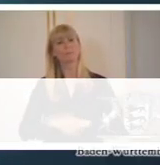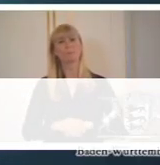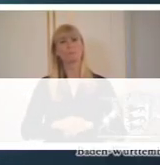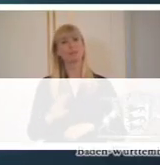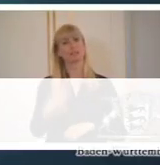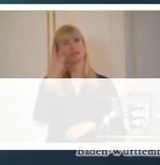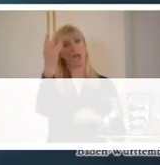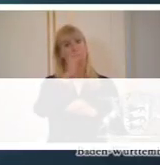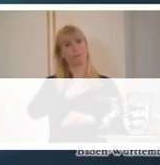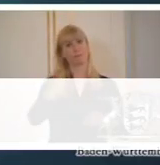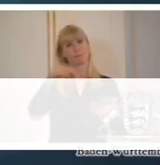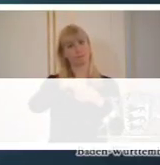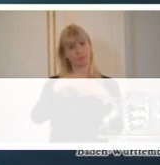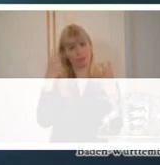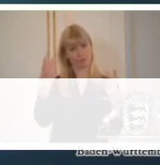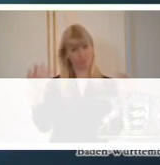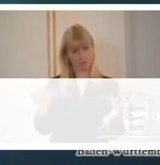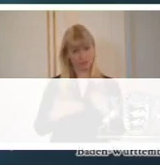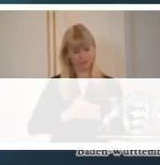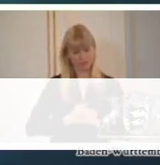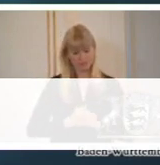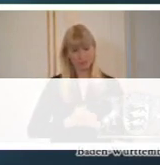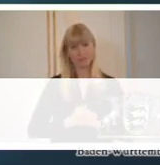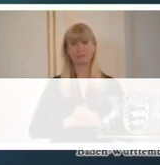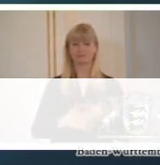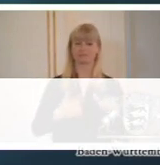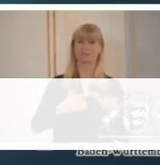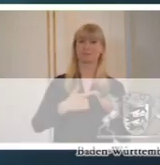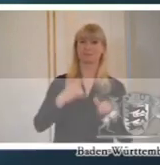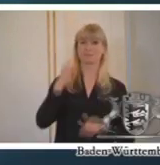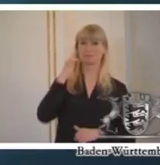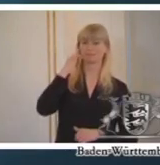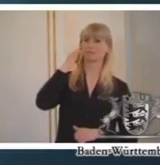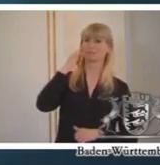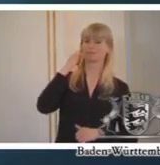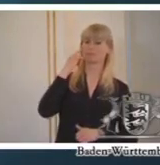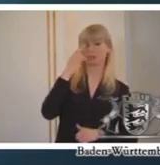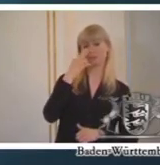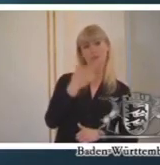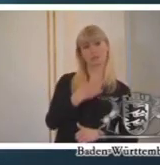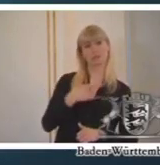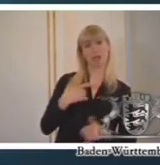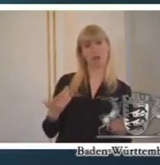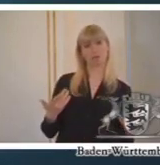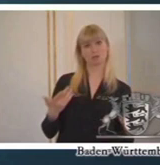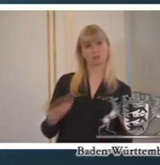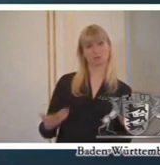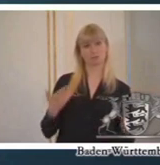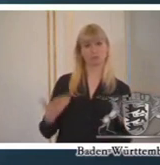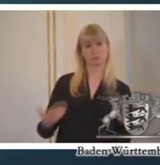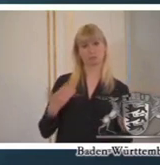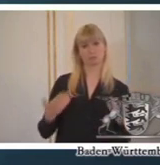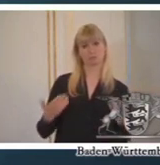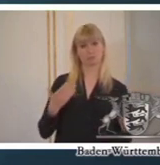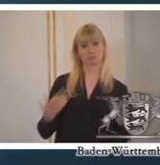nennen, die aus meiner Sicht eine Rolle spielen bei dieser schrittweise Rückkehr. Die eine Frage ist, was ist am wenigsten verzichtbar für den